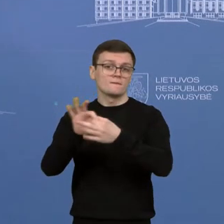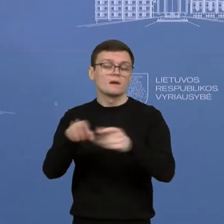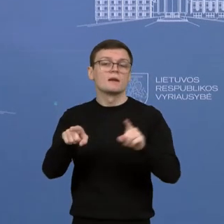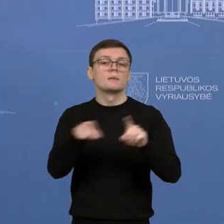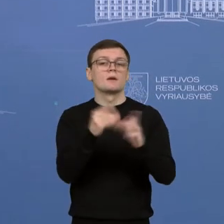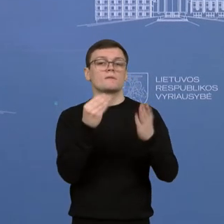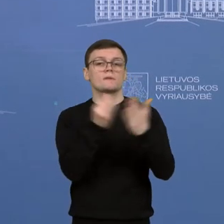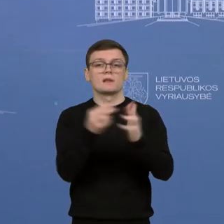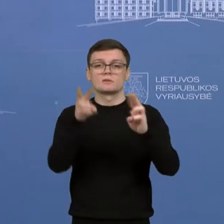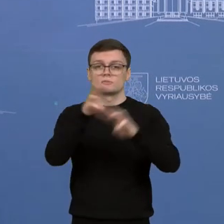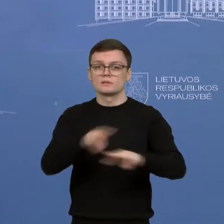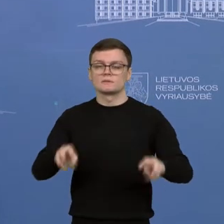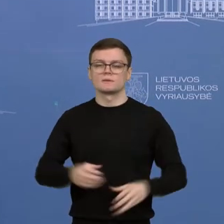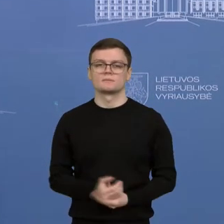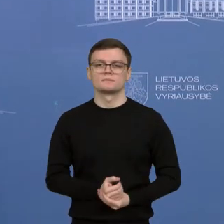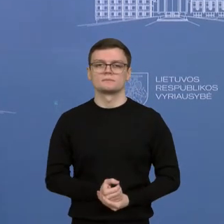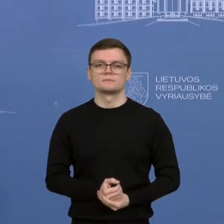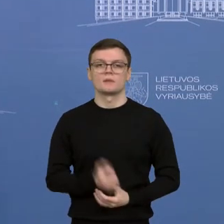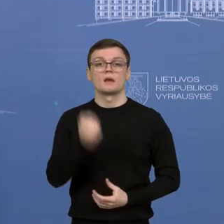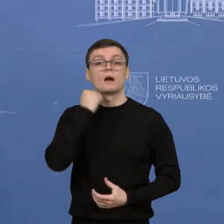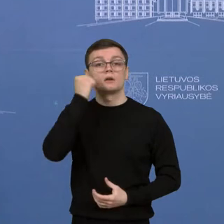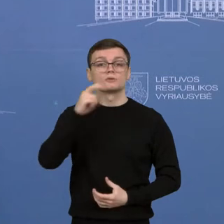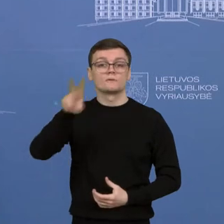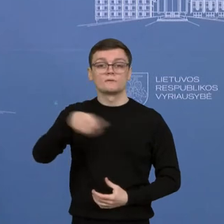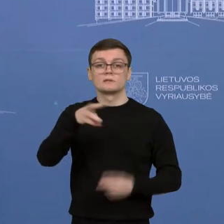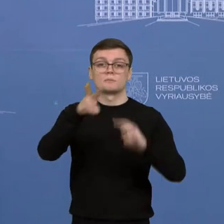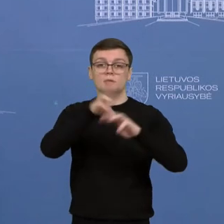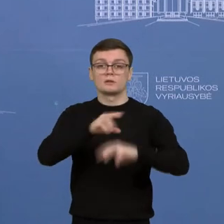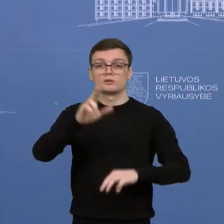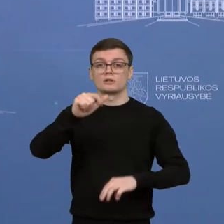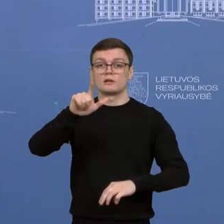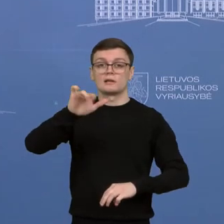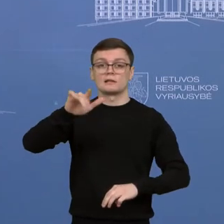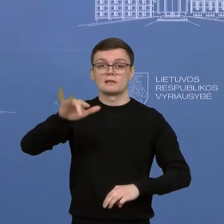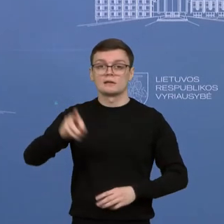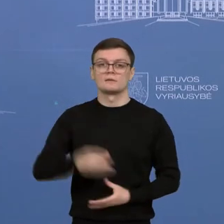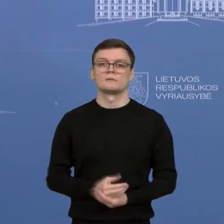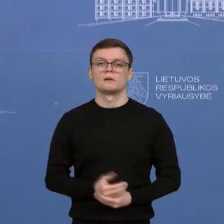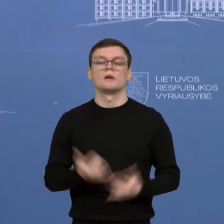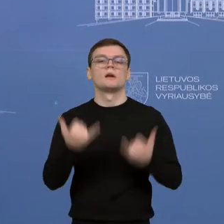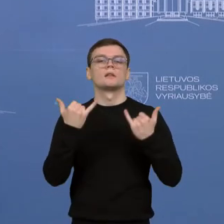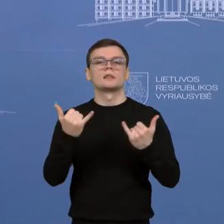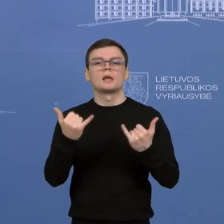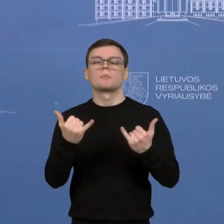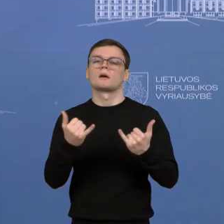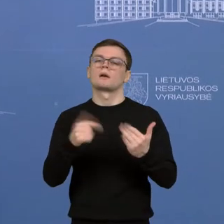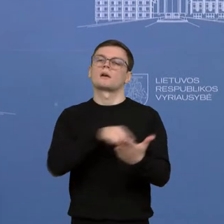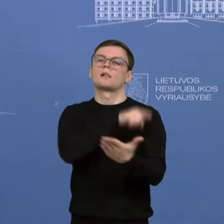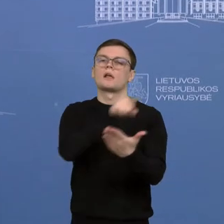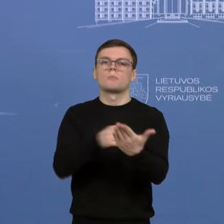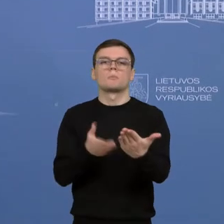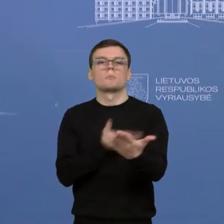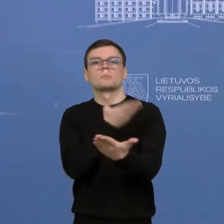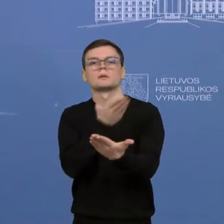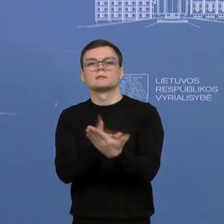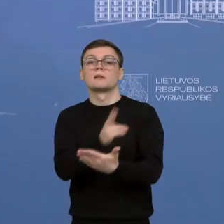su finansų ministerija. Ačiū viceministrė Inga Žilienė. Kolegos, dabar klausimai, pristatykite, iš kur esate ir kam adresuojat